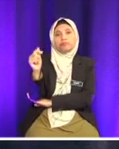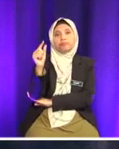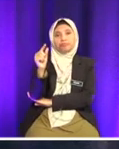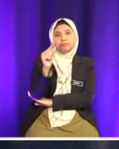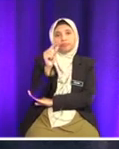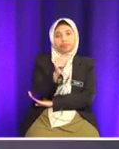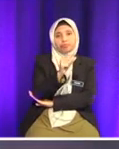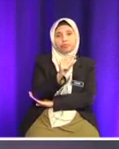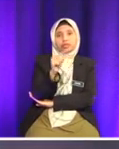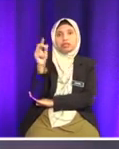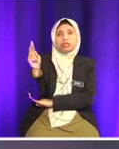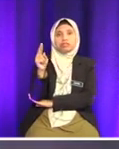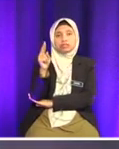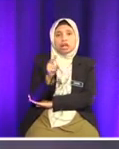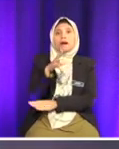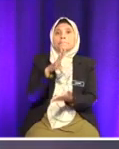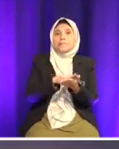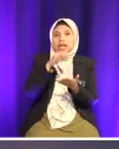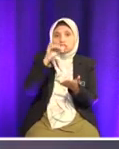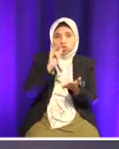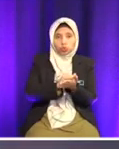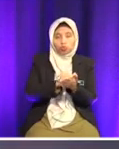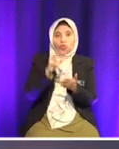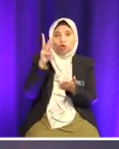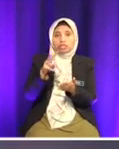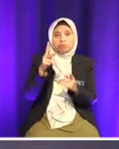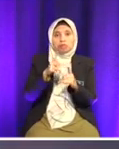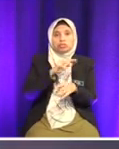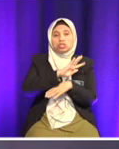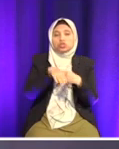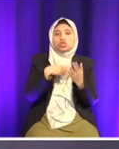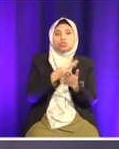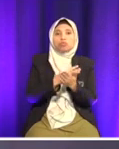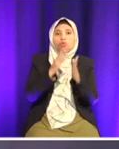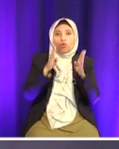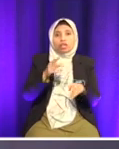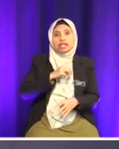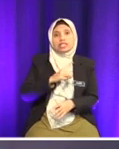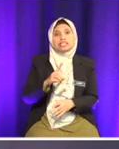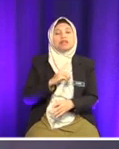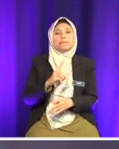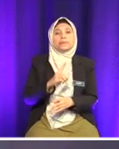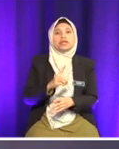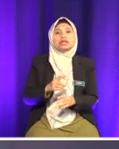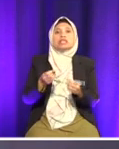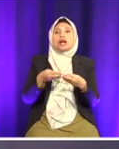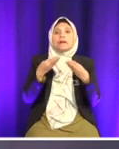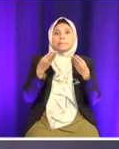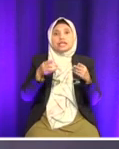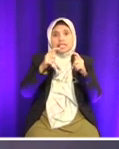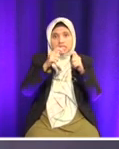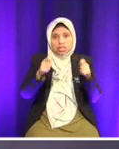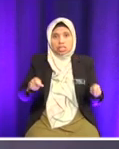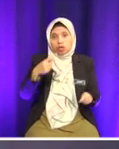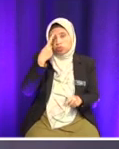muslimah pelajar itu wajib ke atas muslim dan juga muslimah jadi itu memberi ketenangan kepada kita